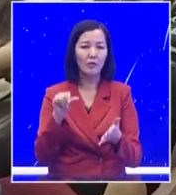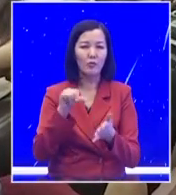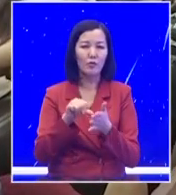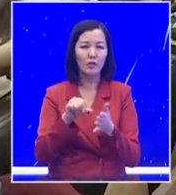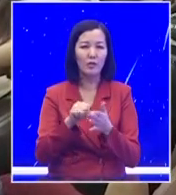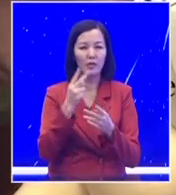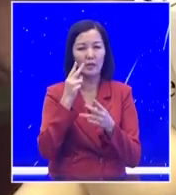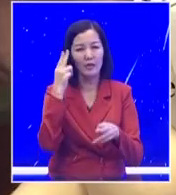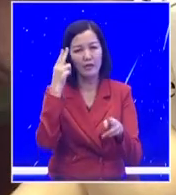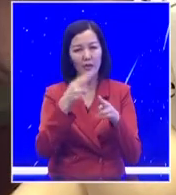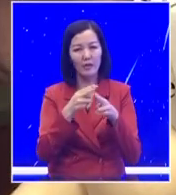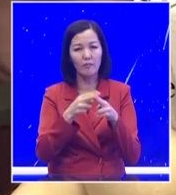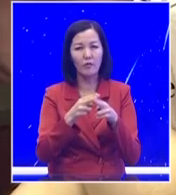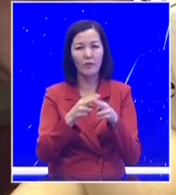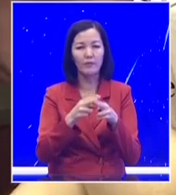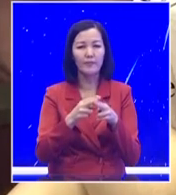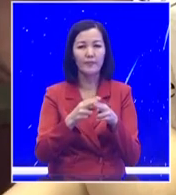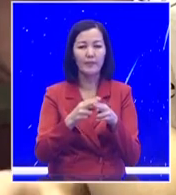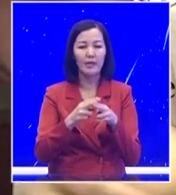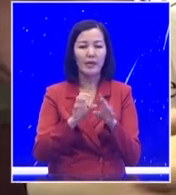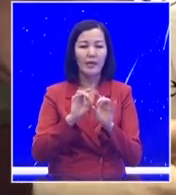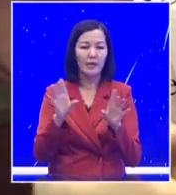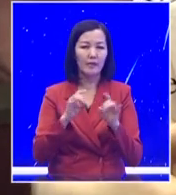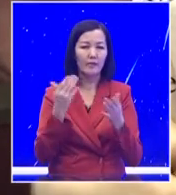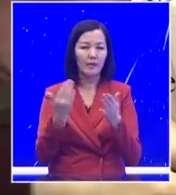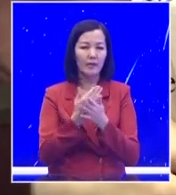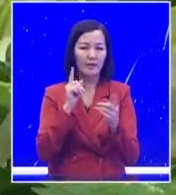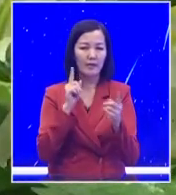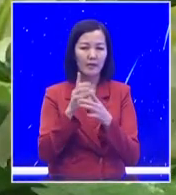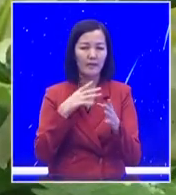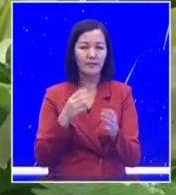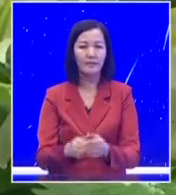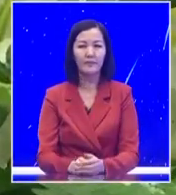Көзін көрген аға буын ақындығын азаматтық болмысын әңгімеледі.